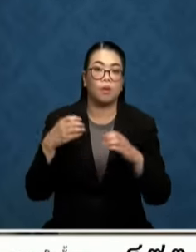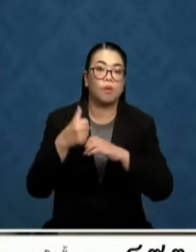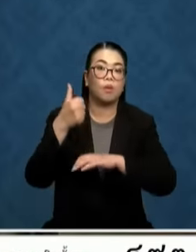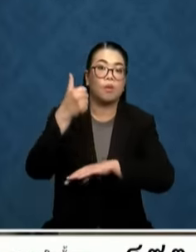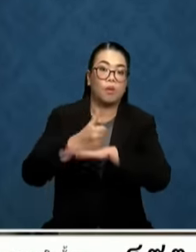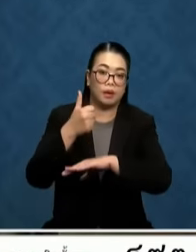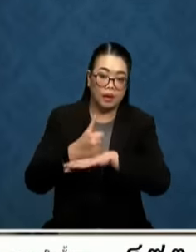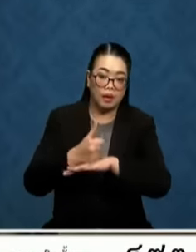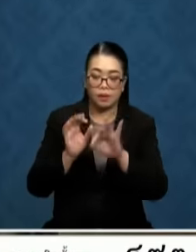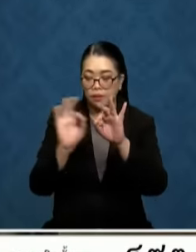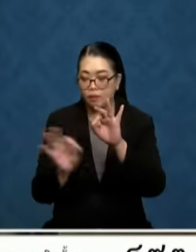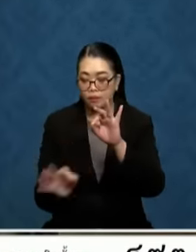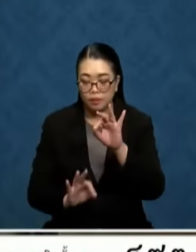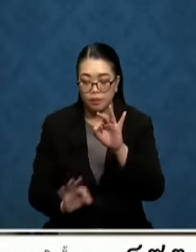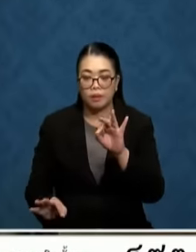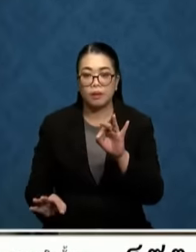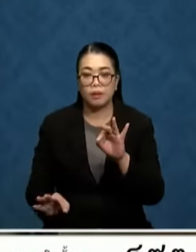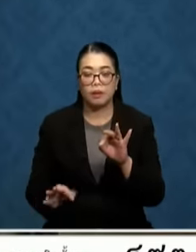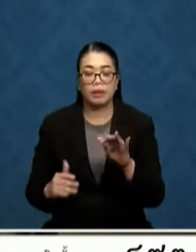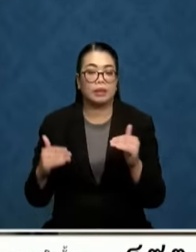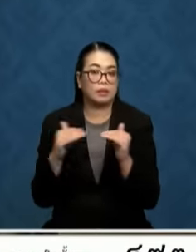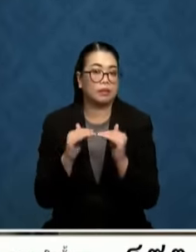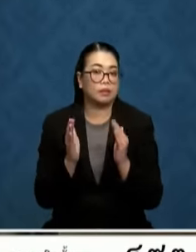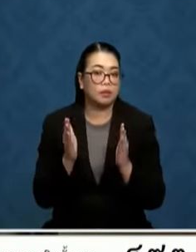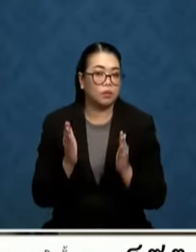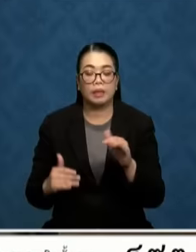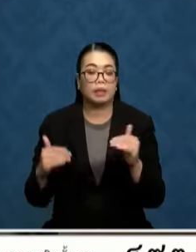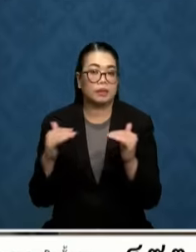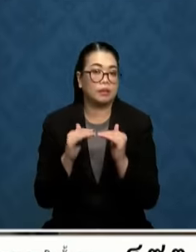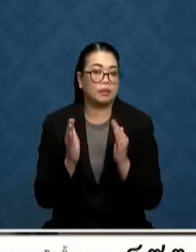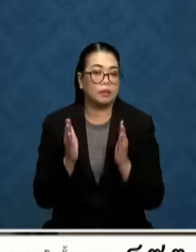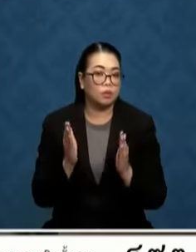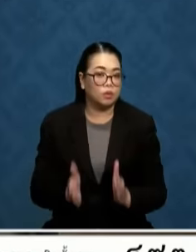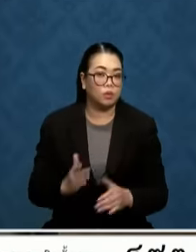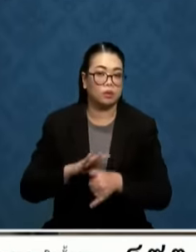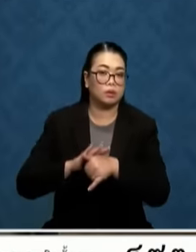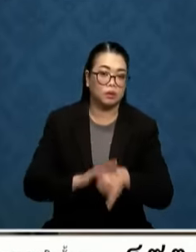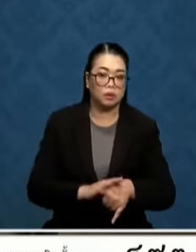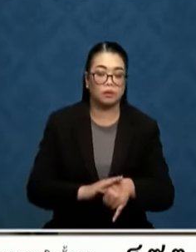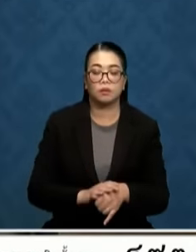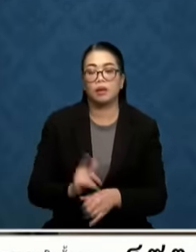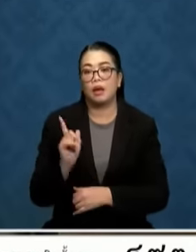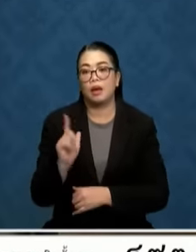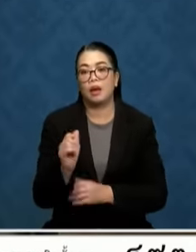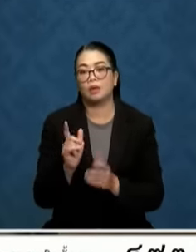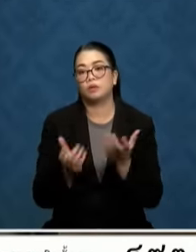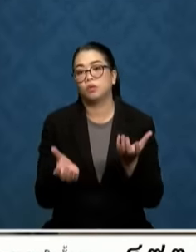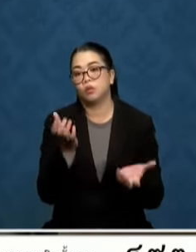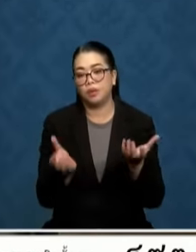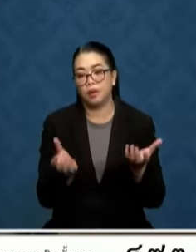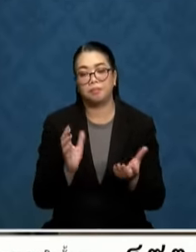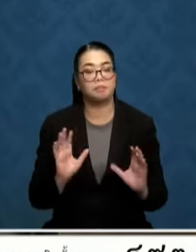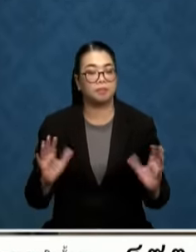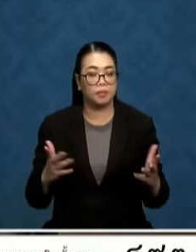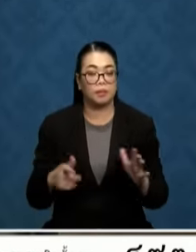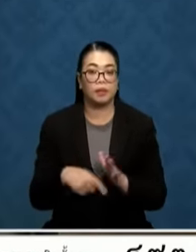หชาติทมีเน้อหาละมีสิทธิมนุษยสนและขัดกับหันติธรรมสำหร